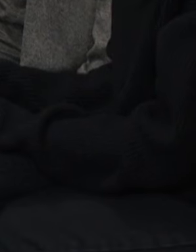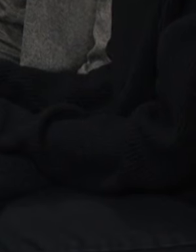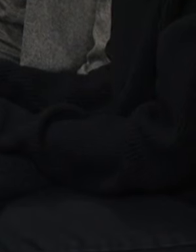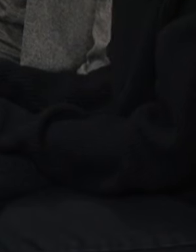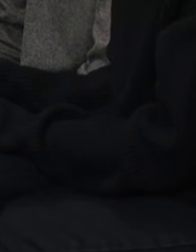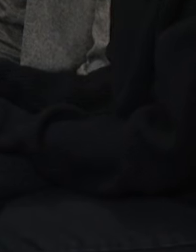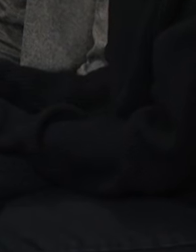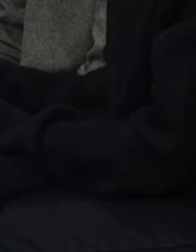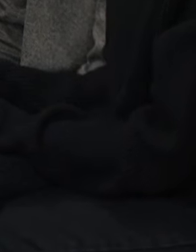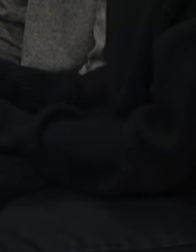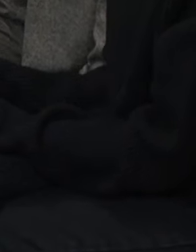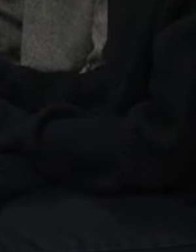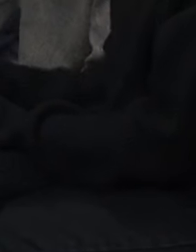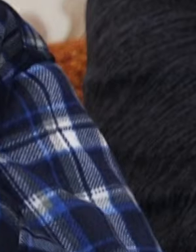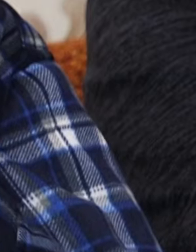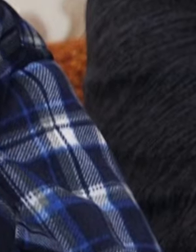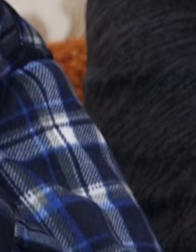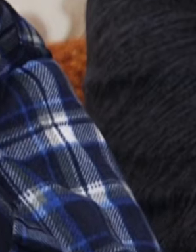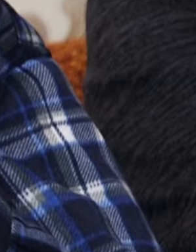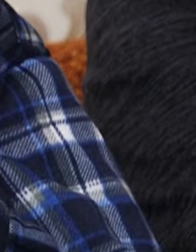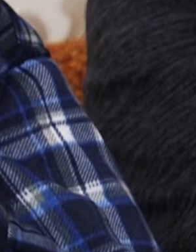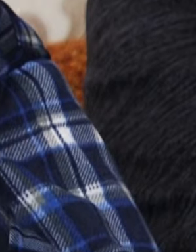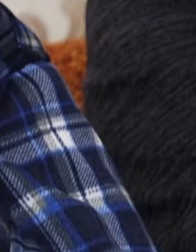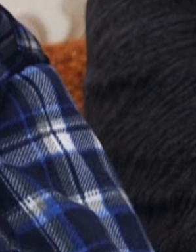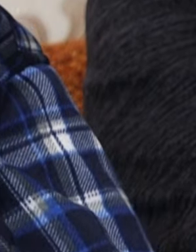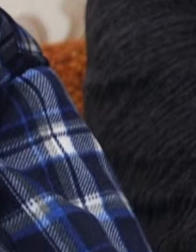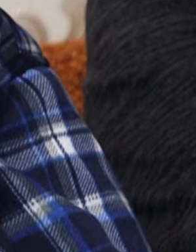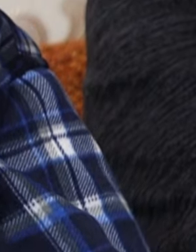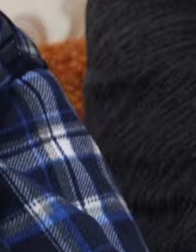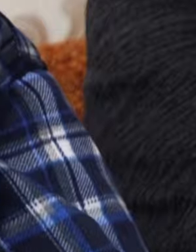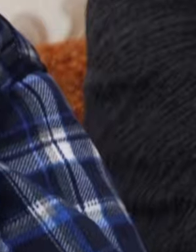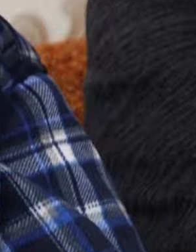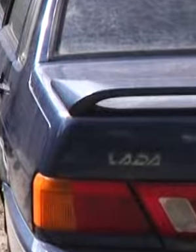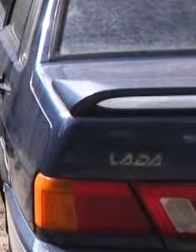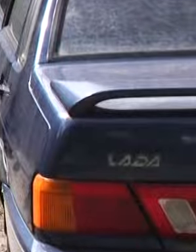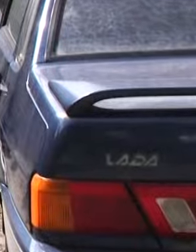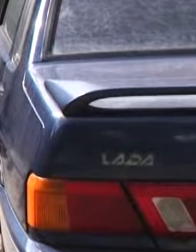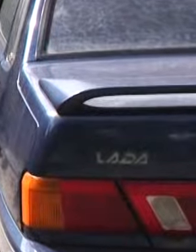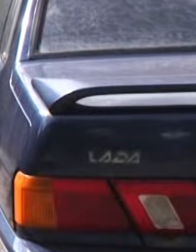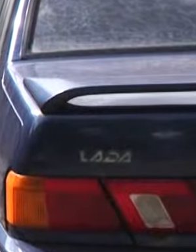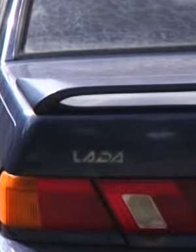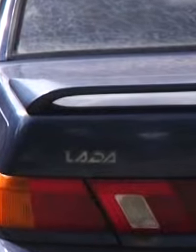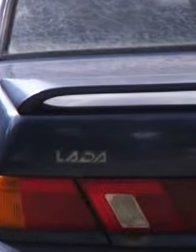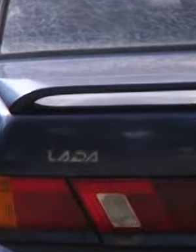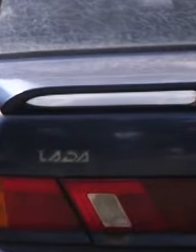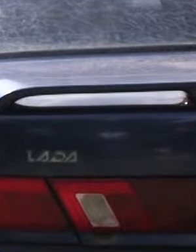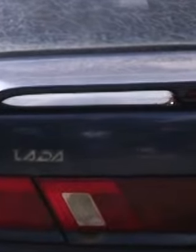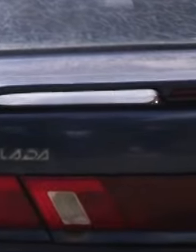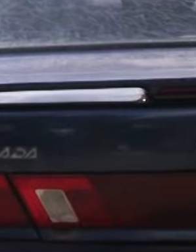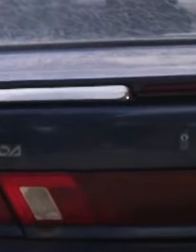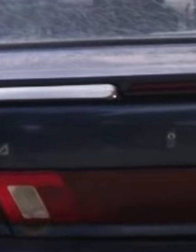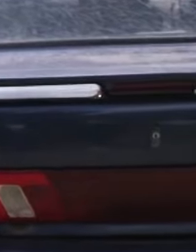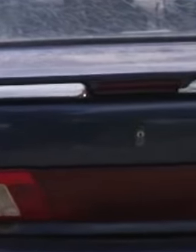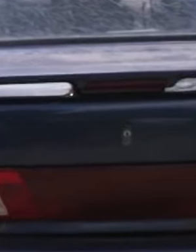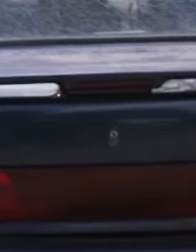сыграли, однако их дети признались. Без праздника в бриллиантовую годовщину маму с папой не оставят. Анна Свидовская, Вадим Кулинич. Программа «Такой